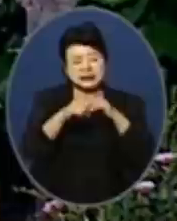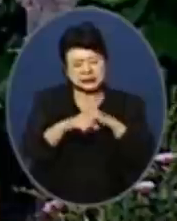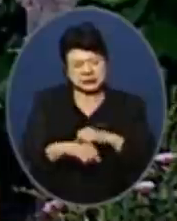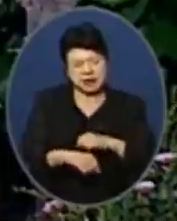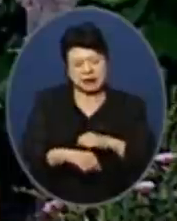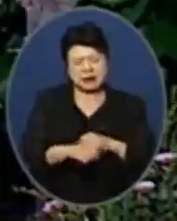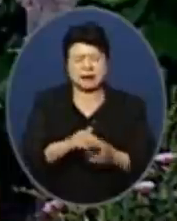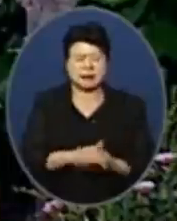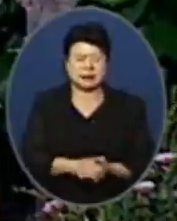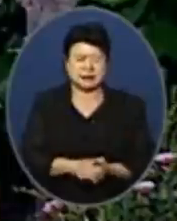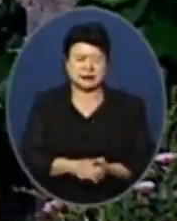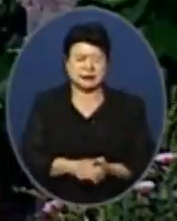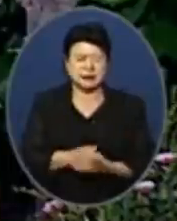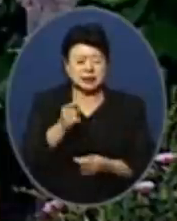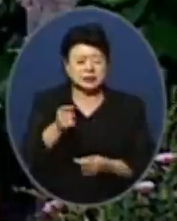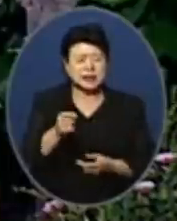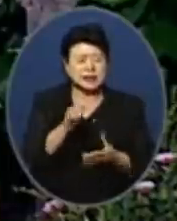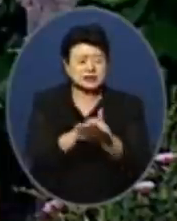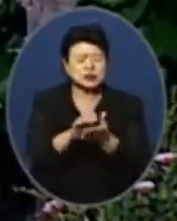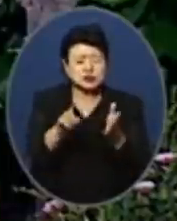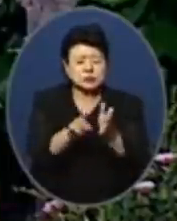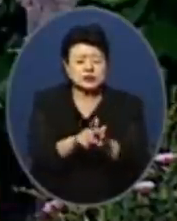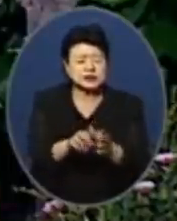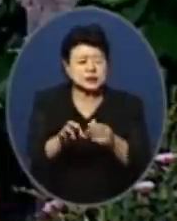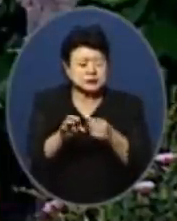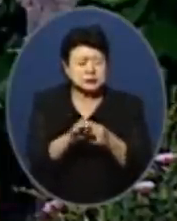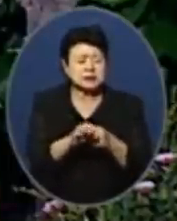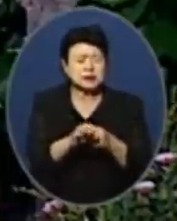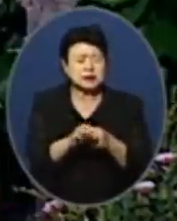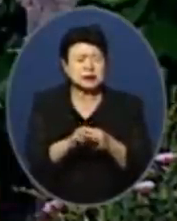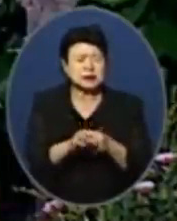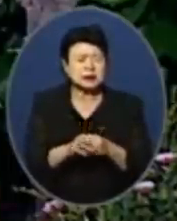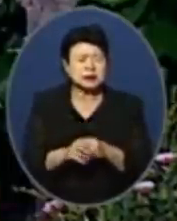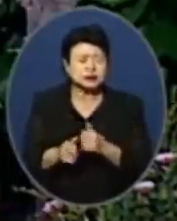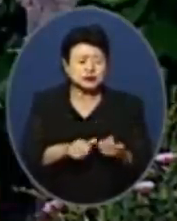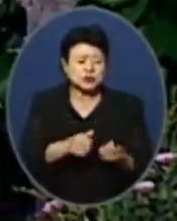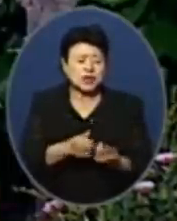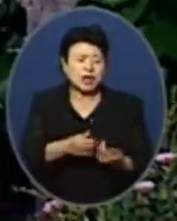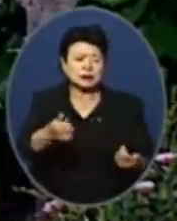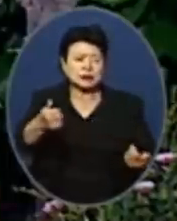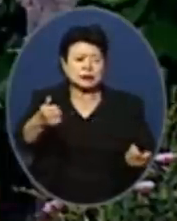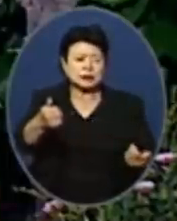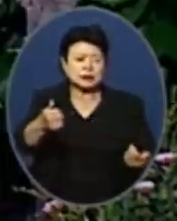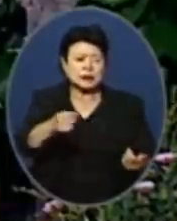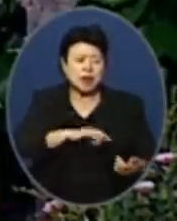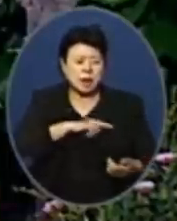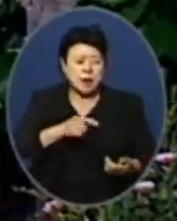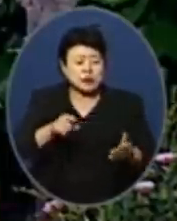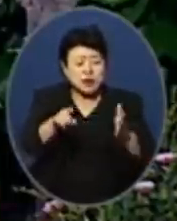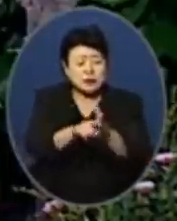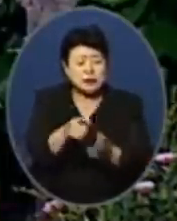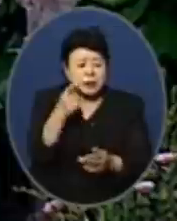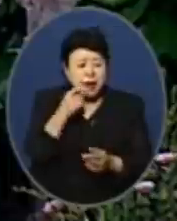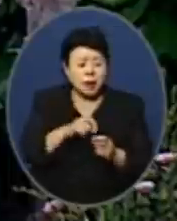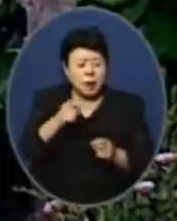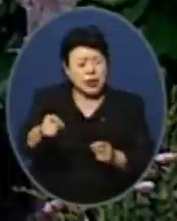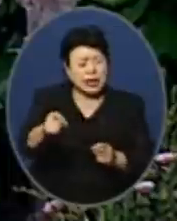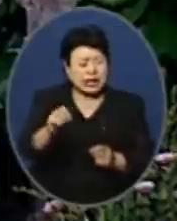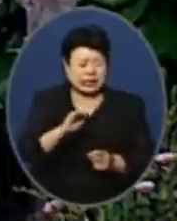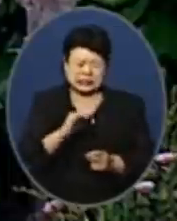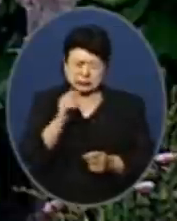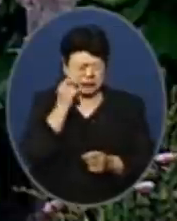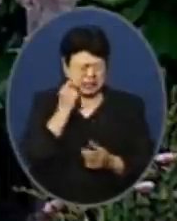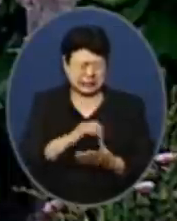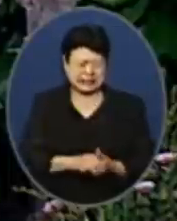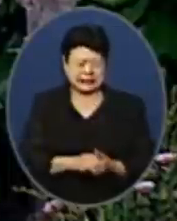것이다. 그대 친구를 믿어봐라, 죽거나 헤어질 것이다. 명성을 믿어봐라, 오래가지 못할